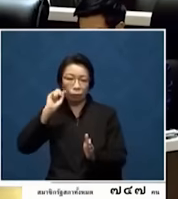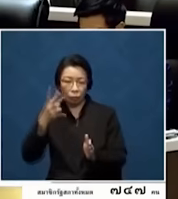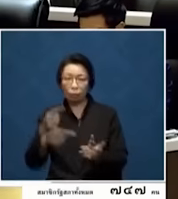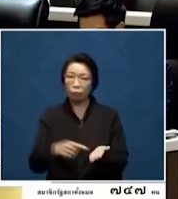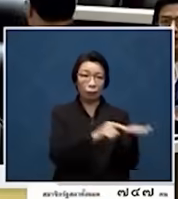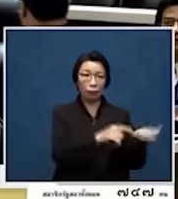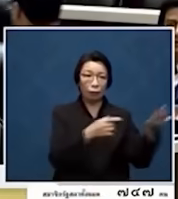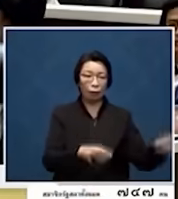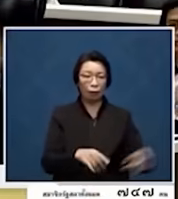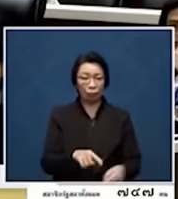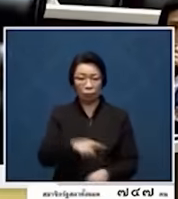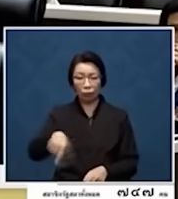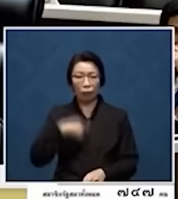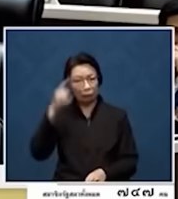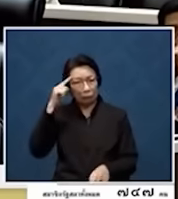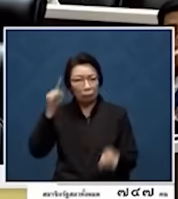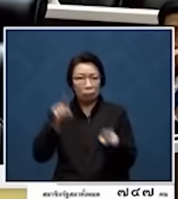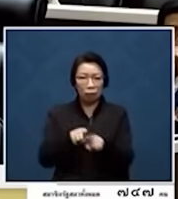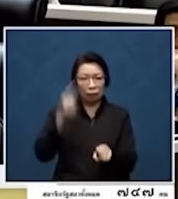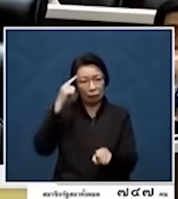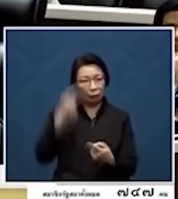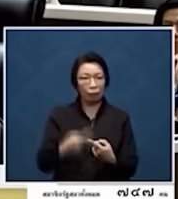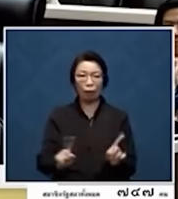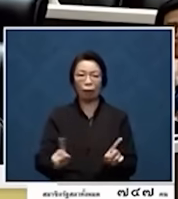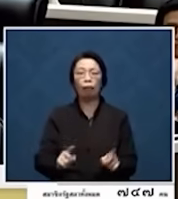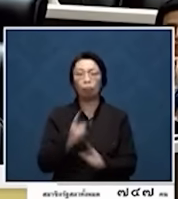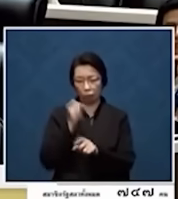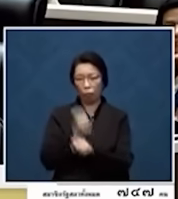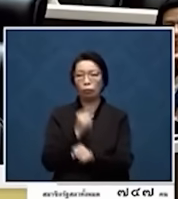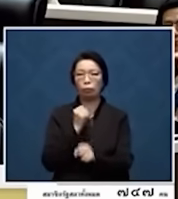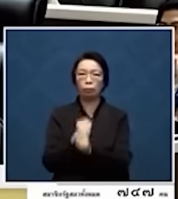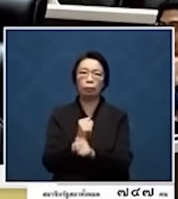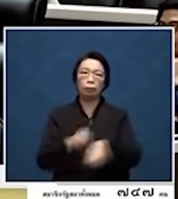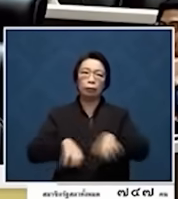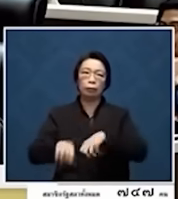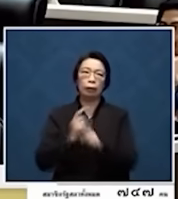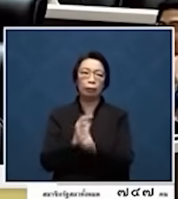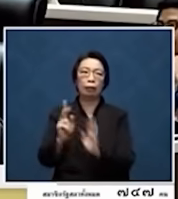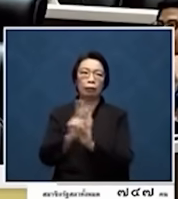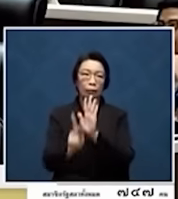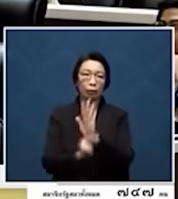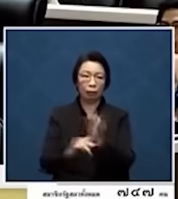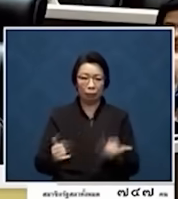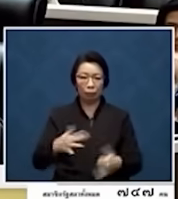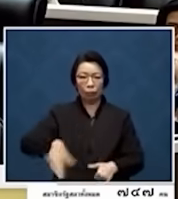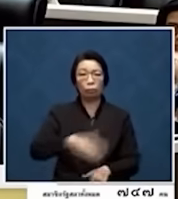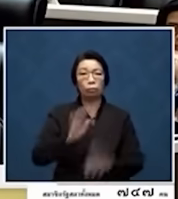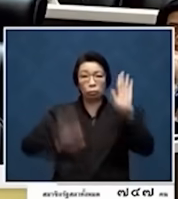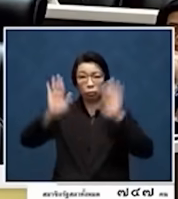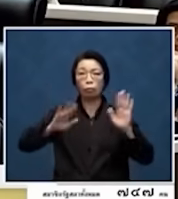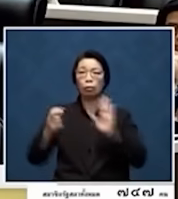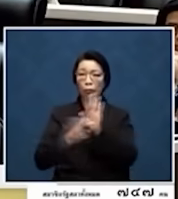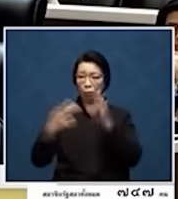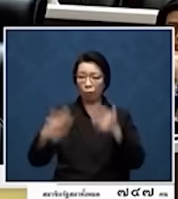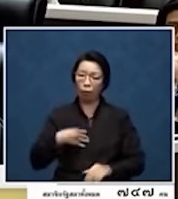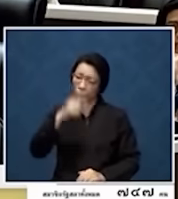การร้องเรียนที่ศาลรัฐธรรมนูญโดยการยื่นผ่านทางผู้ตรวจการแผ่นดินนะฮะทางลังสิมาโลมก็พยายามจะบอกว่าอย